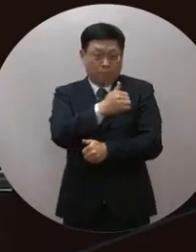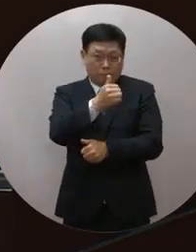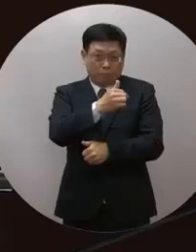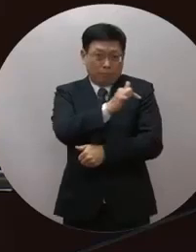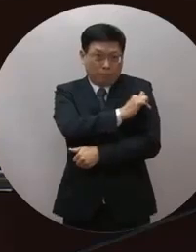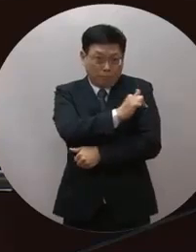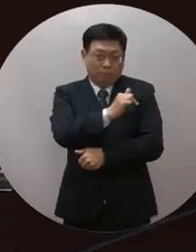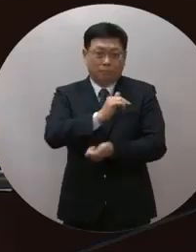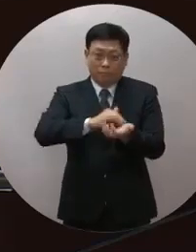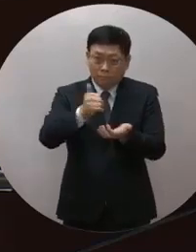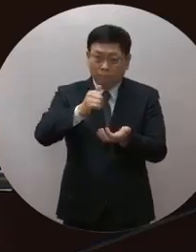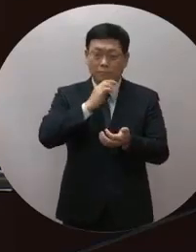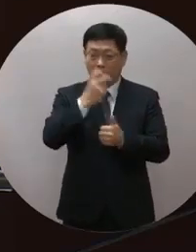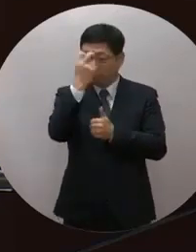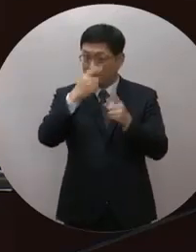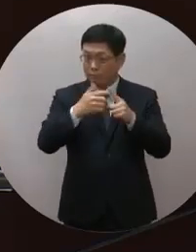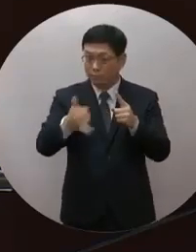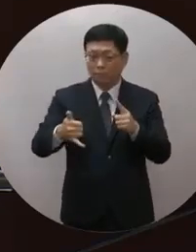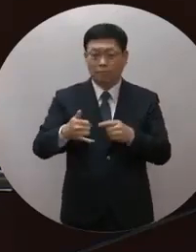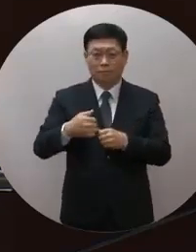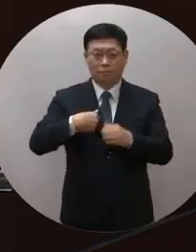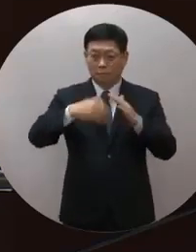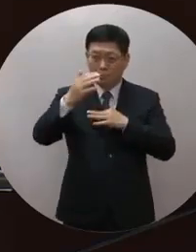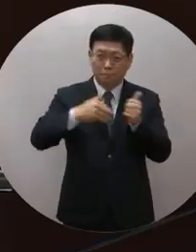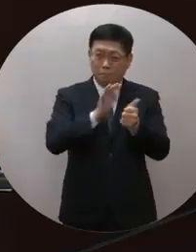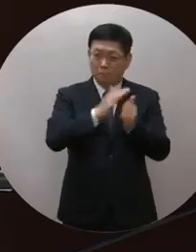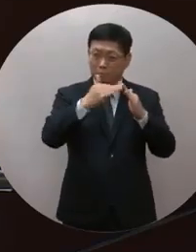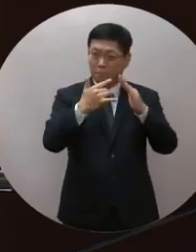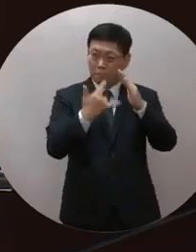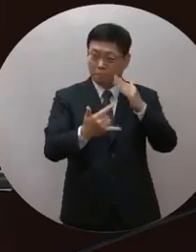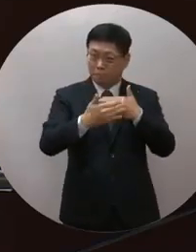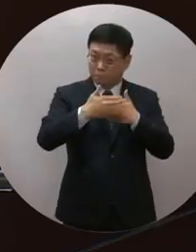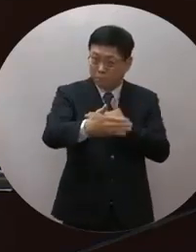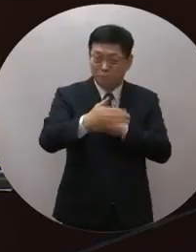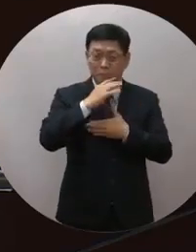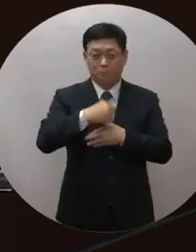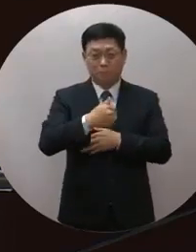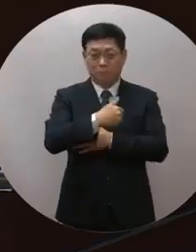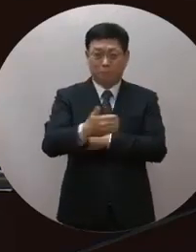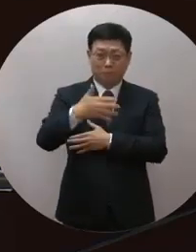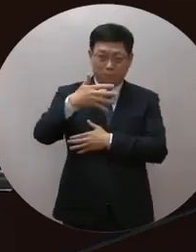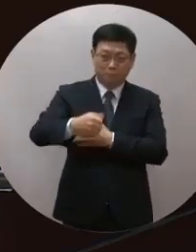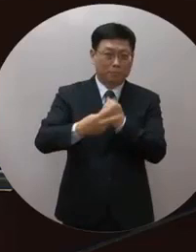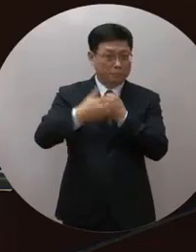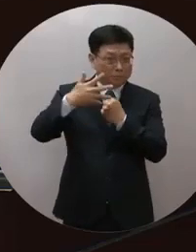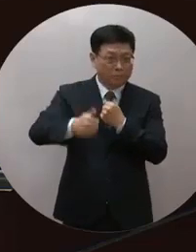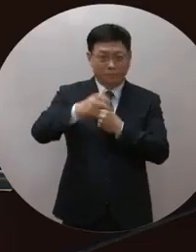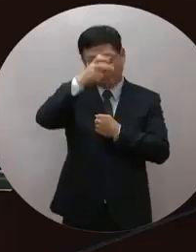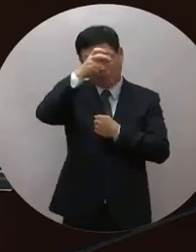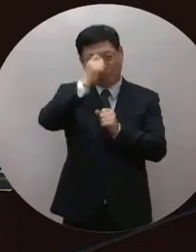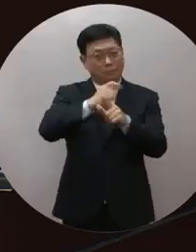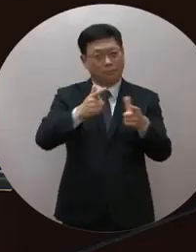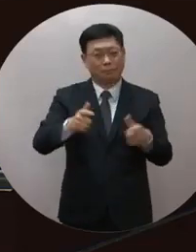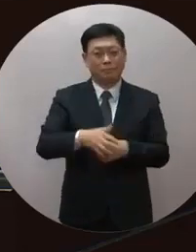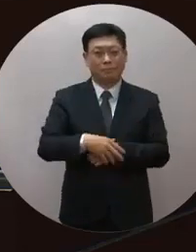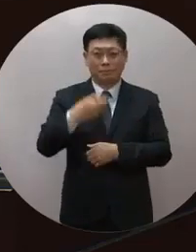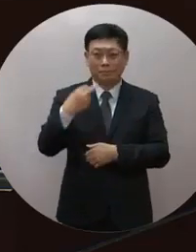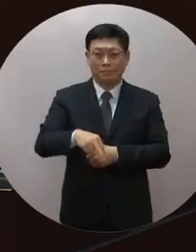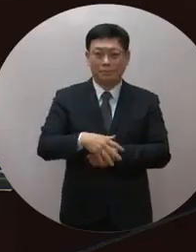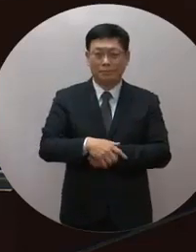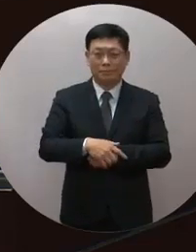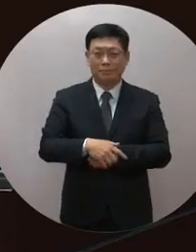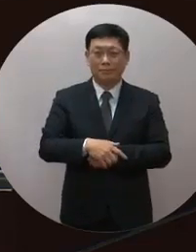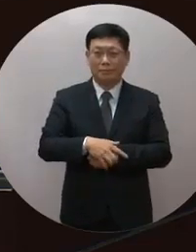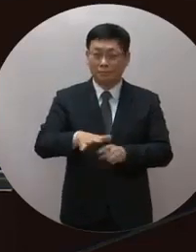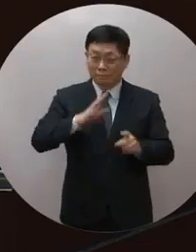口检疫的人员，协助居家隔离的行政人员、村里长、警察人员，还有